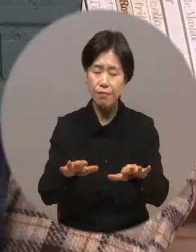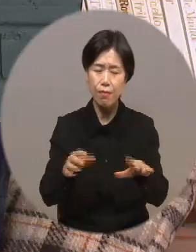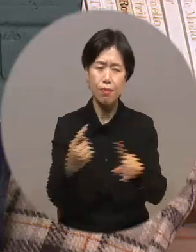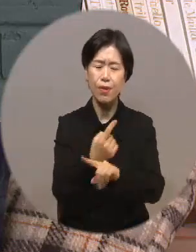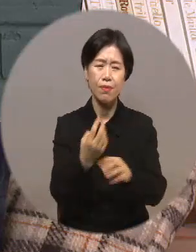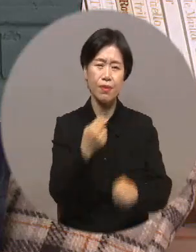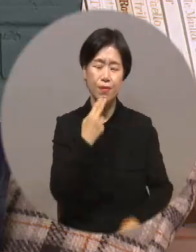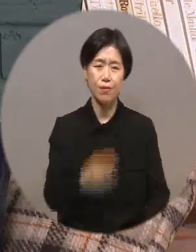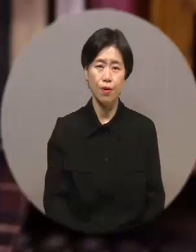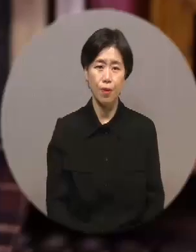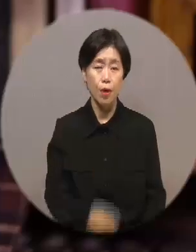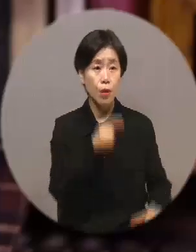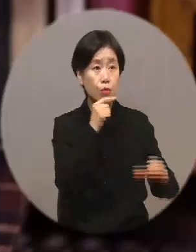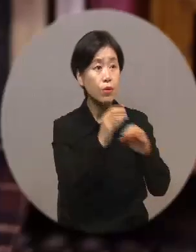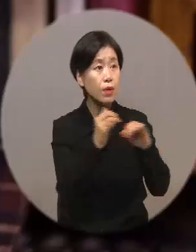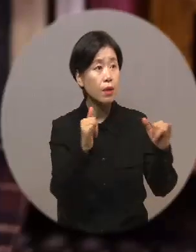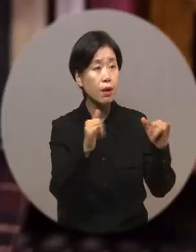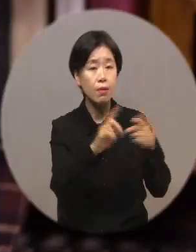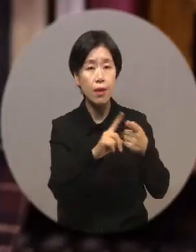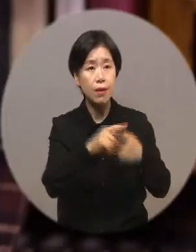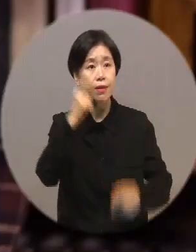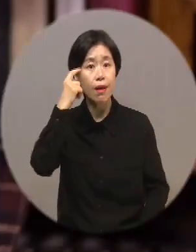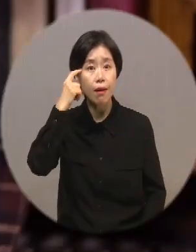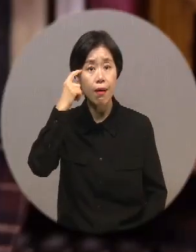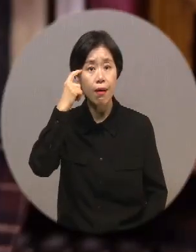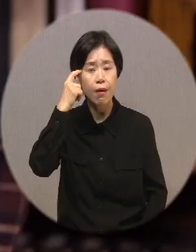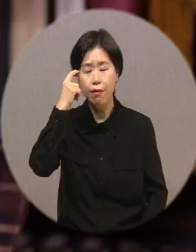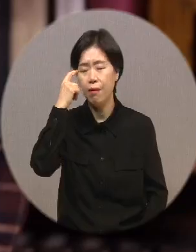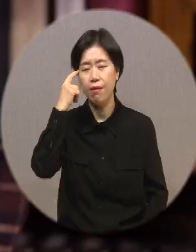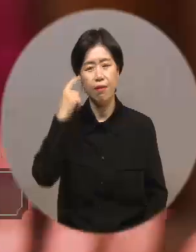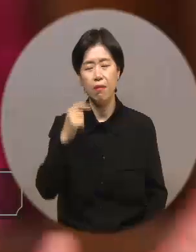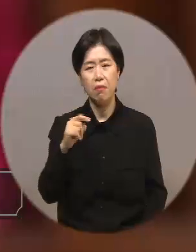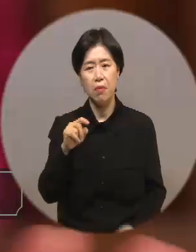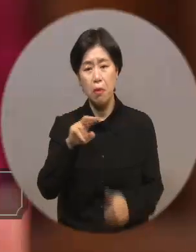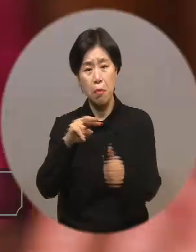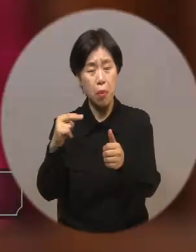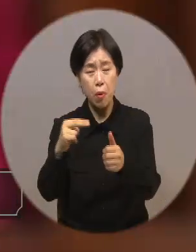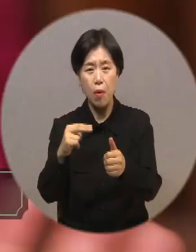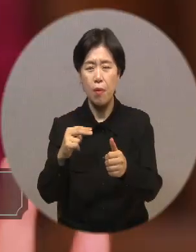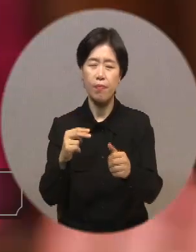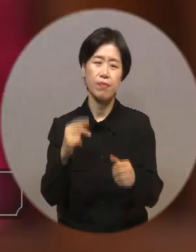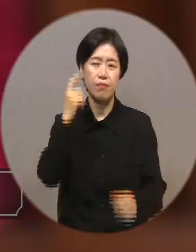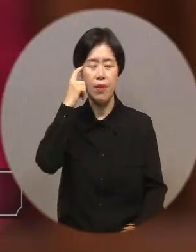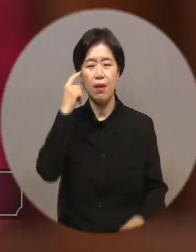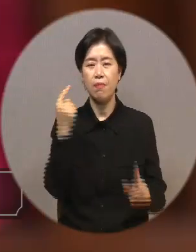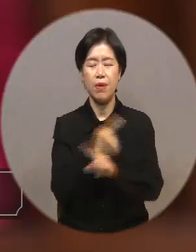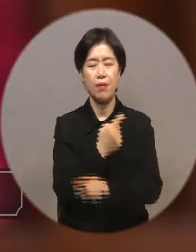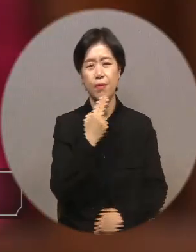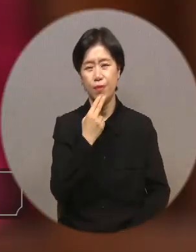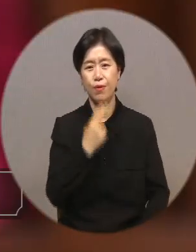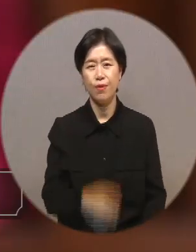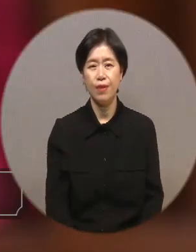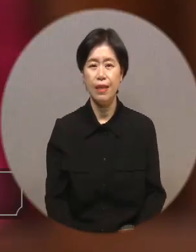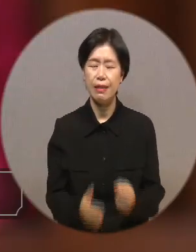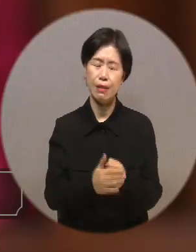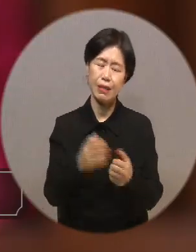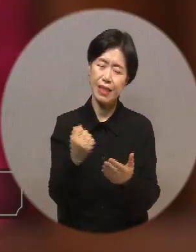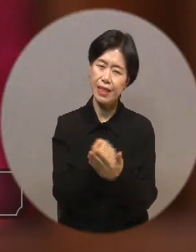아닌가 싶어요. 반성해야 되는 일이 아닌가 싶어요. 저는 그런 것들이, 이러한 분위기, 이런 것들이